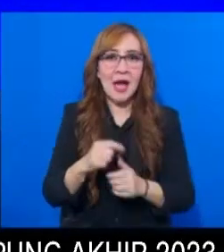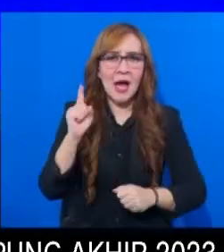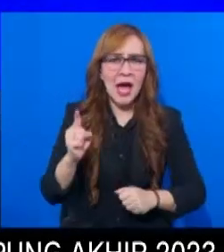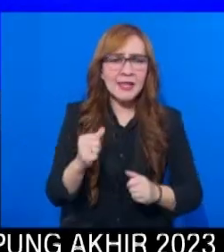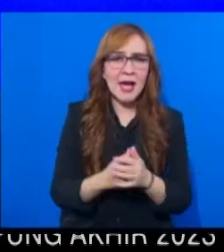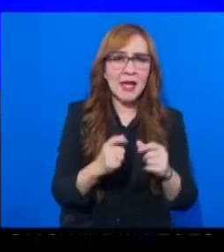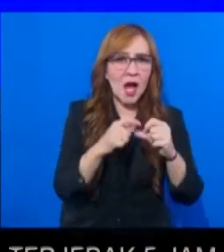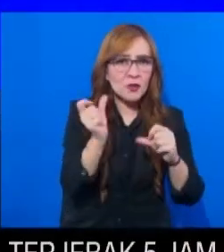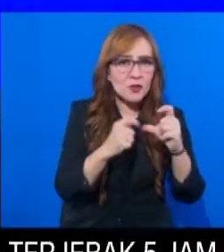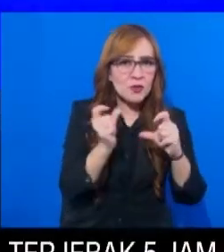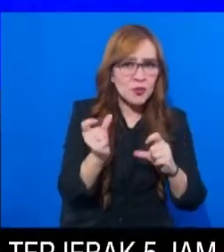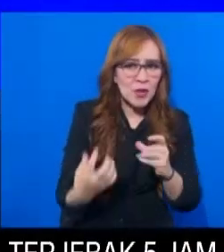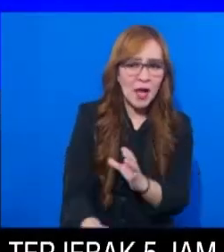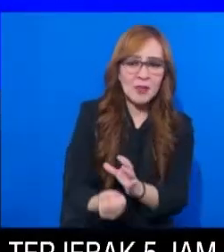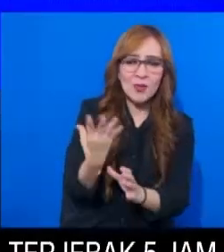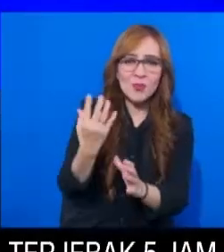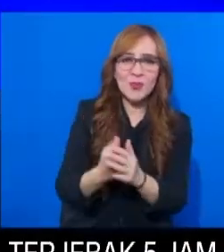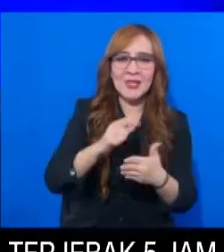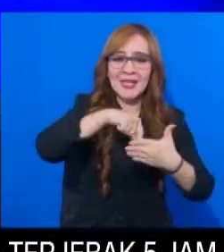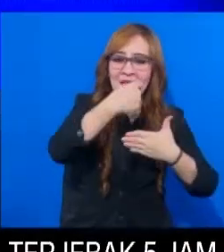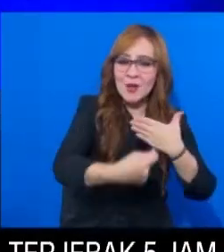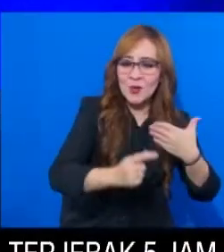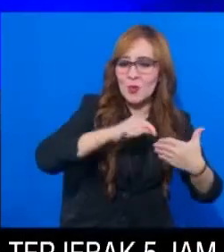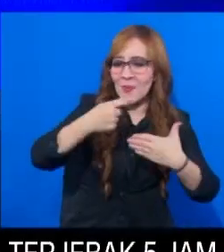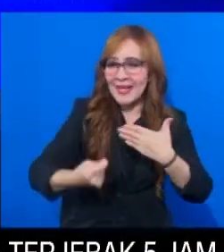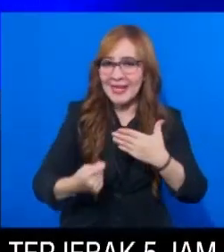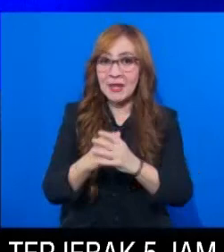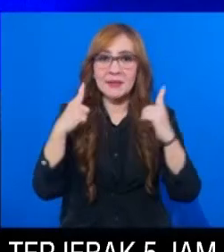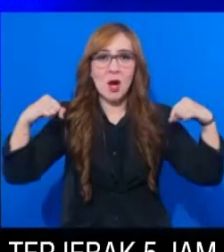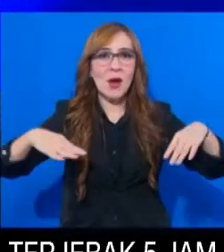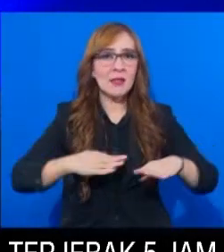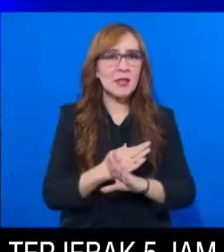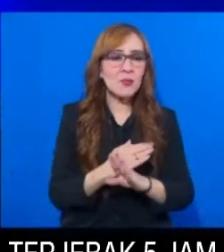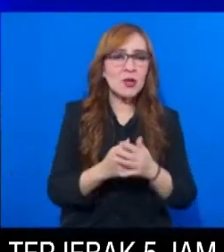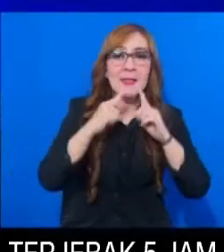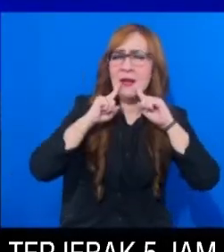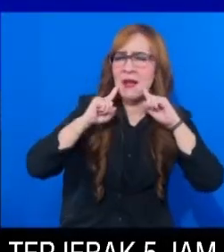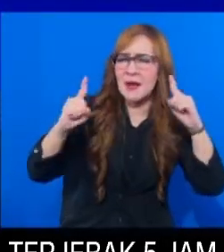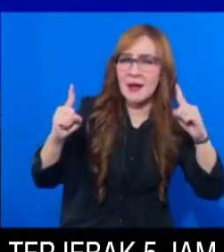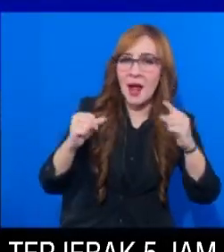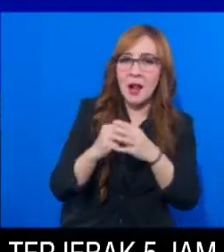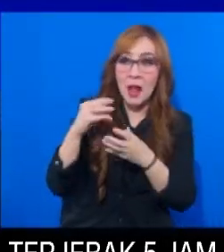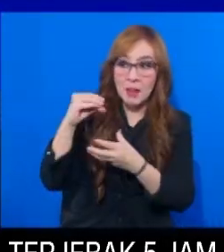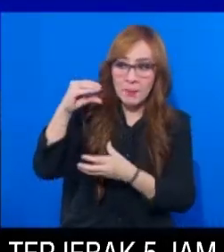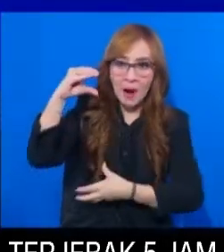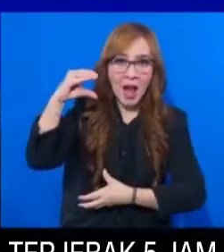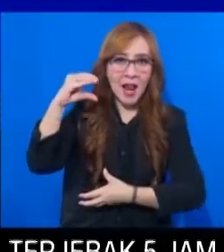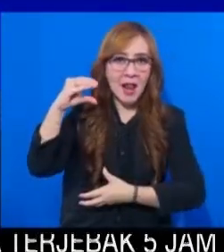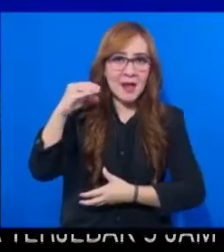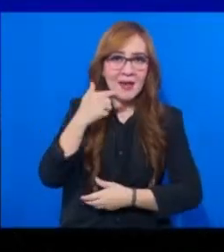yang tumbuh di lereng Gunung Semeru di Lumajang, Jawa Timur. Durian susu terkenal dengan dagingnya yang tebal serta rasanya yang manis